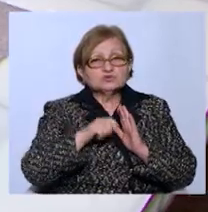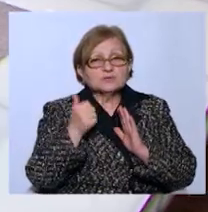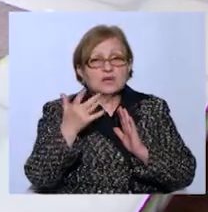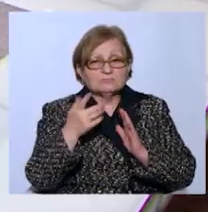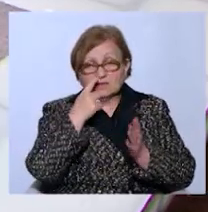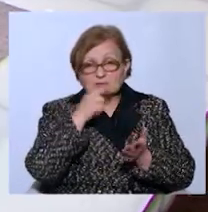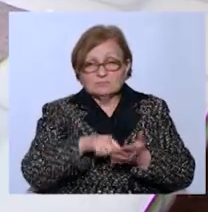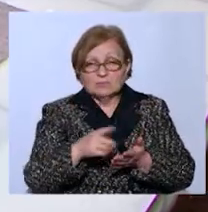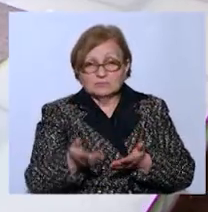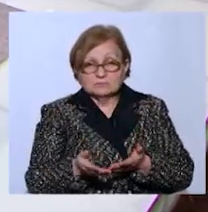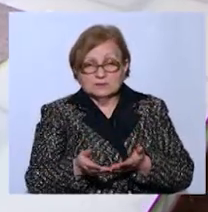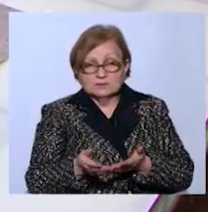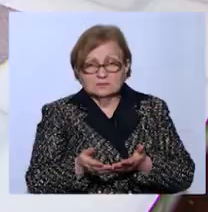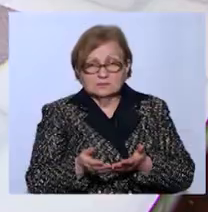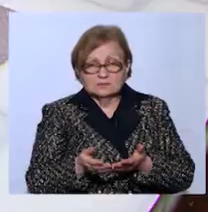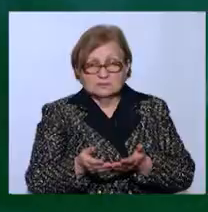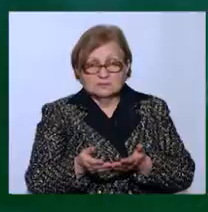აი